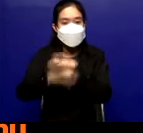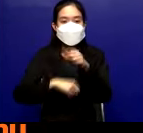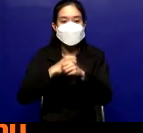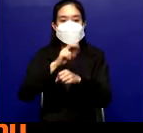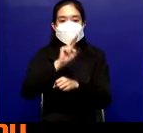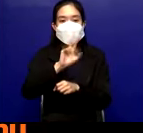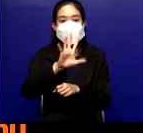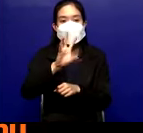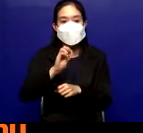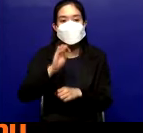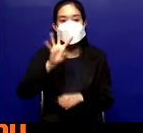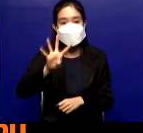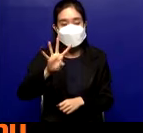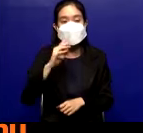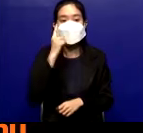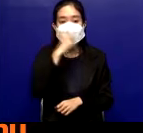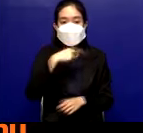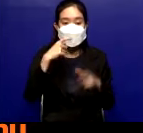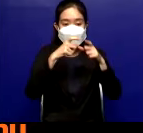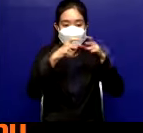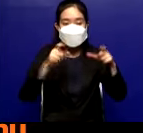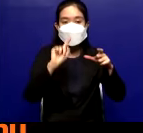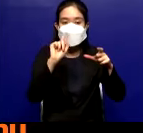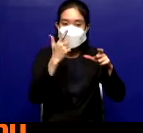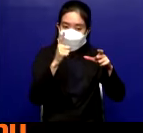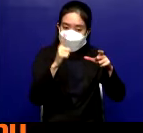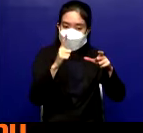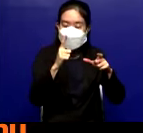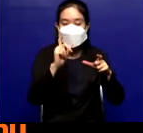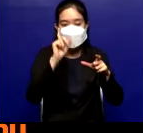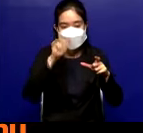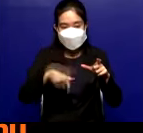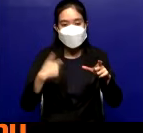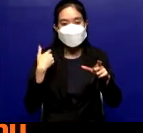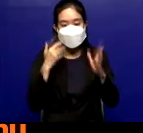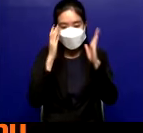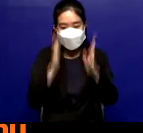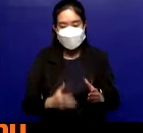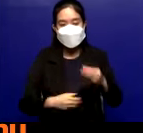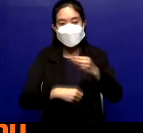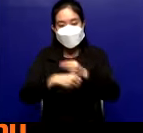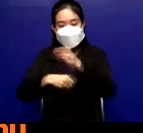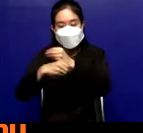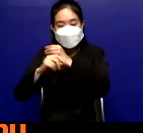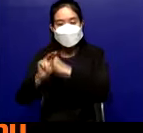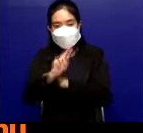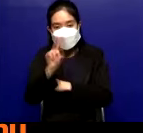ผู้มีสิทธิ์ใช้บัตรทองเพิ่มขึ้นประมาณปีละ 137,000 คน